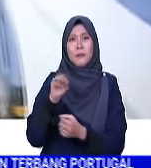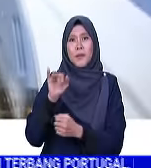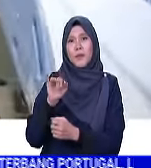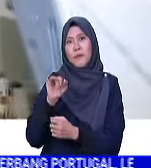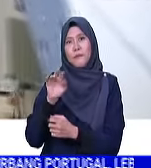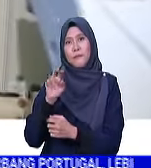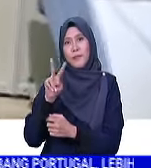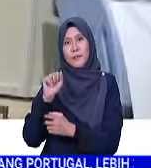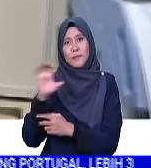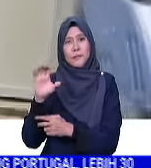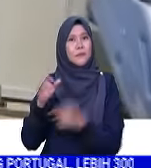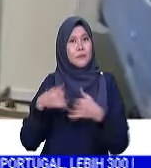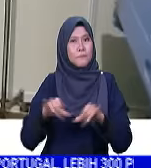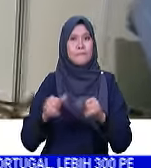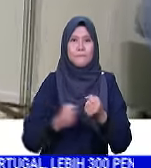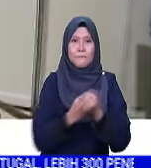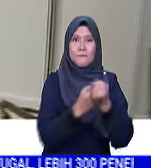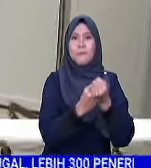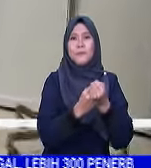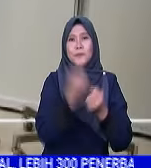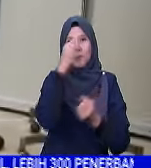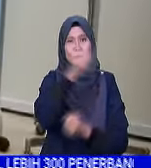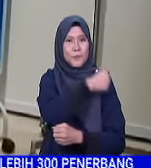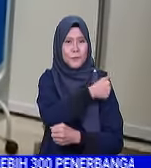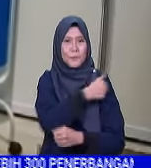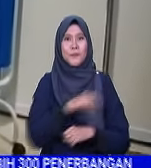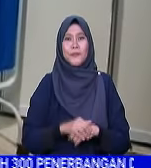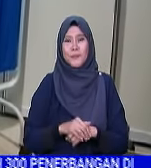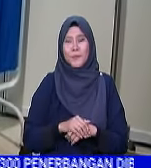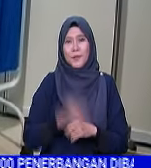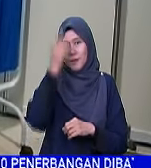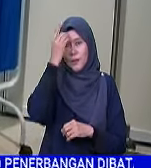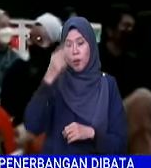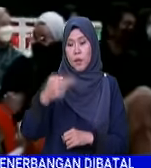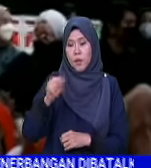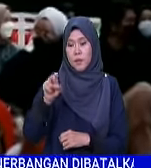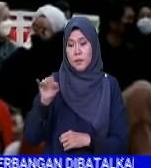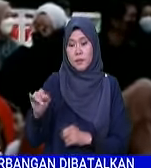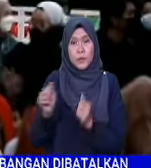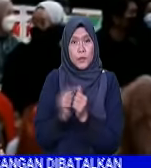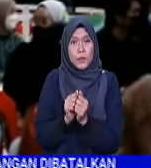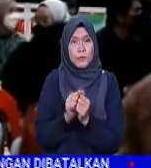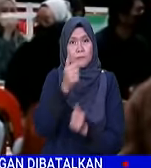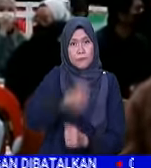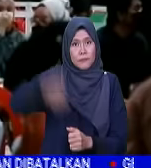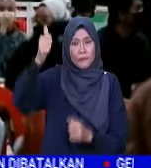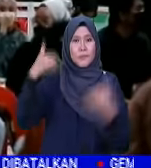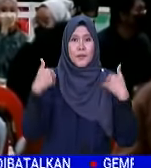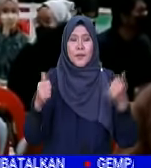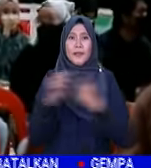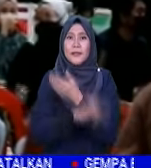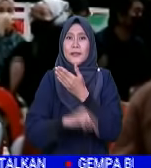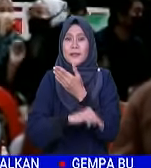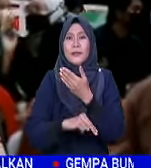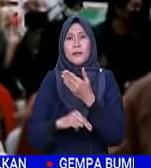turut membantu melancarkan proses pemberian vaksin. Dato' Hasni bersama Pengarah Jabatan Kesihatan Negeri, Dato' Dr. Aman